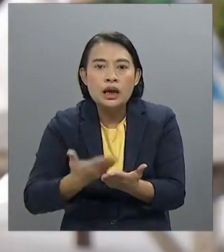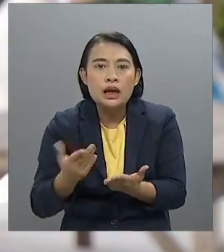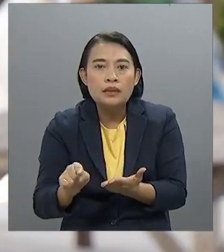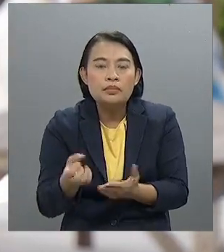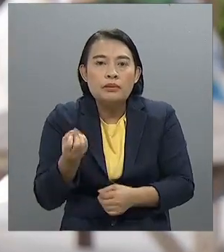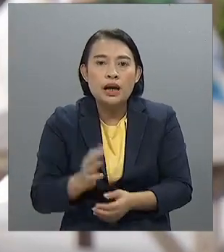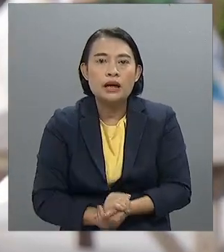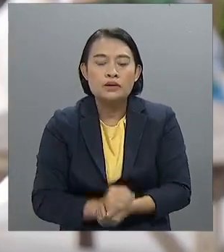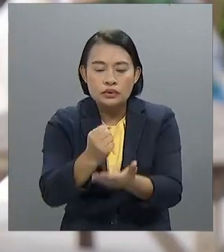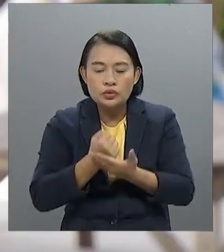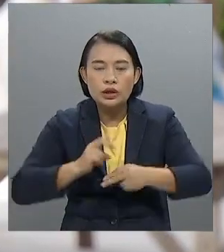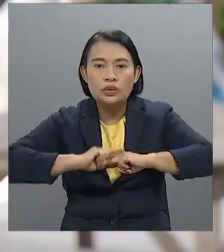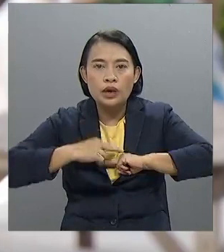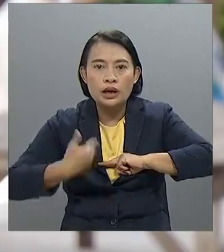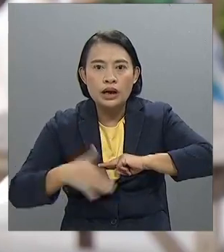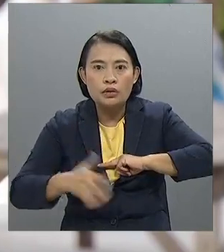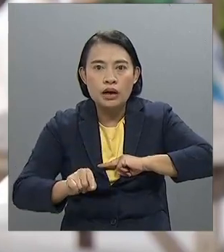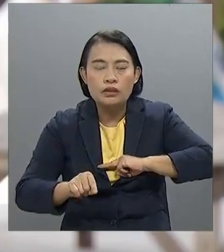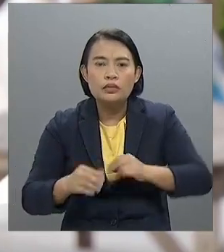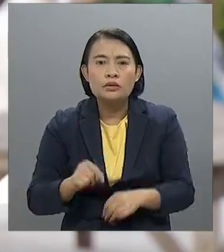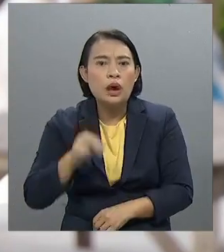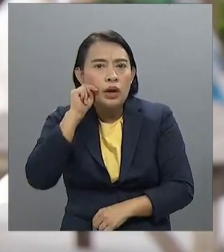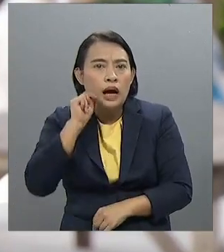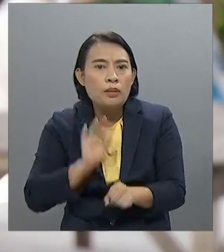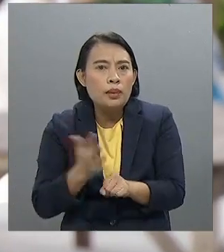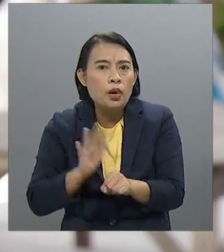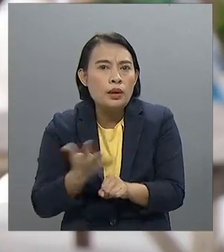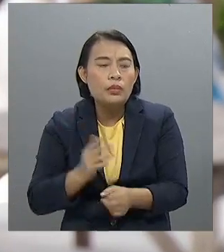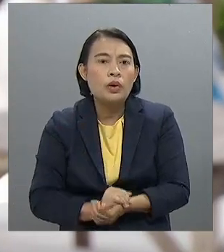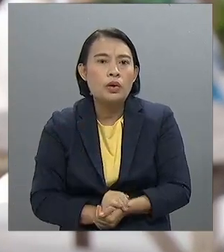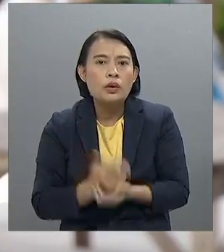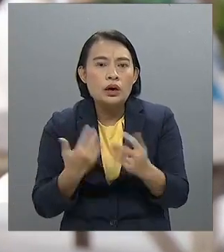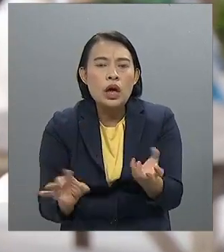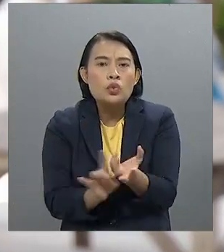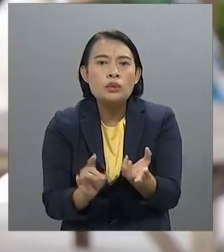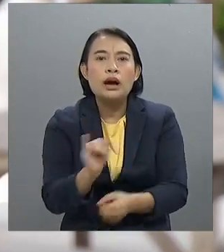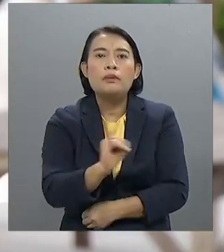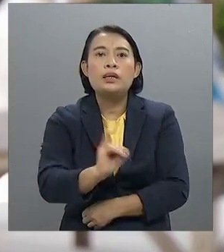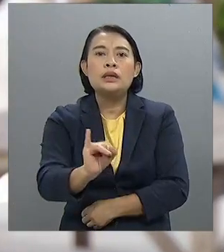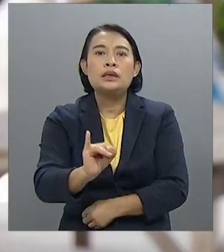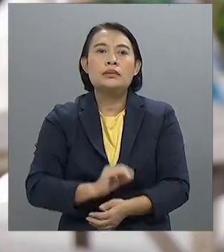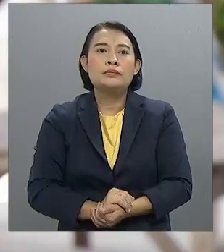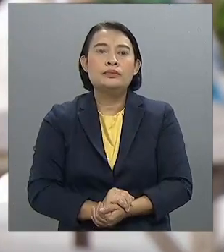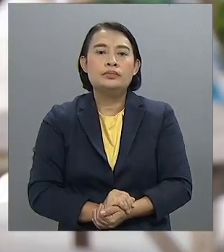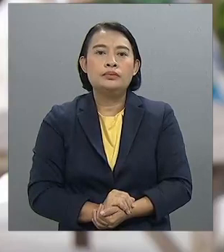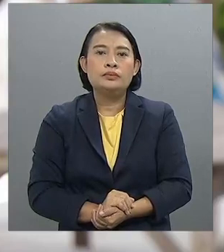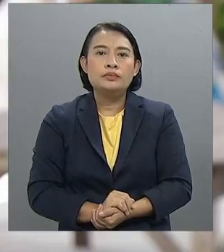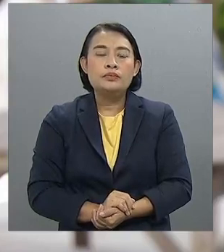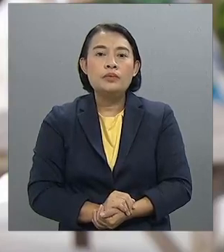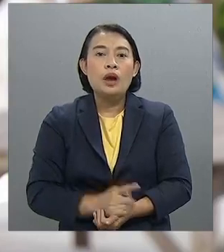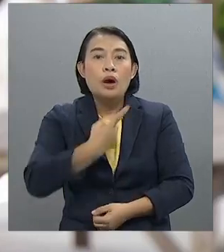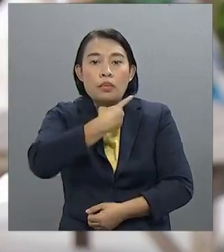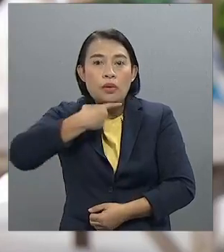ามันก็ยังไม่พอใช้แล้วก็น้ำที่ได้ก็คุณภาพไม่ดีเพราะว่าตอนหน้าแล้งก็น้ำก็แบบแดง